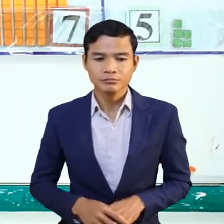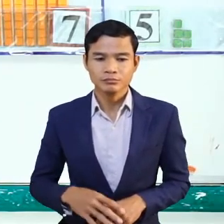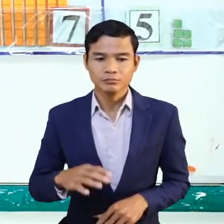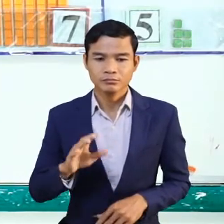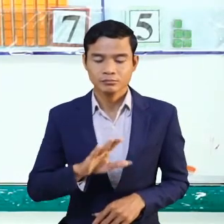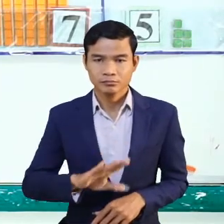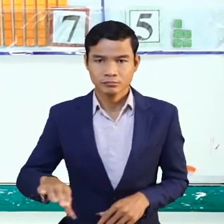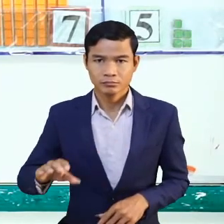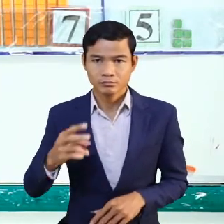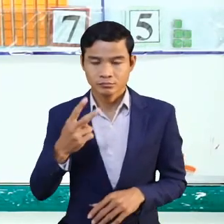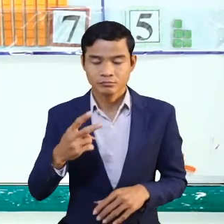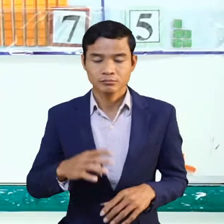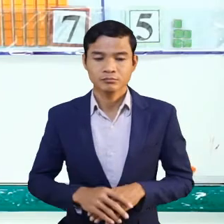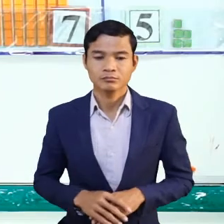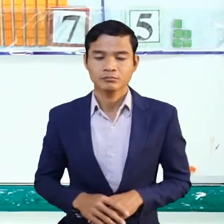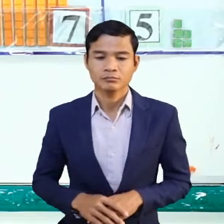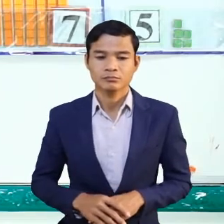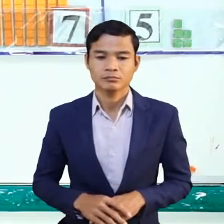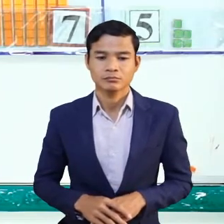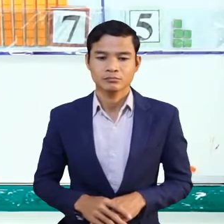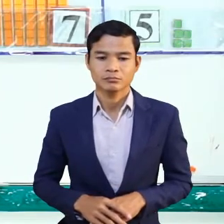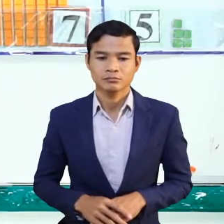អរគុណមើលបាទ